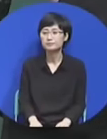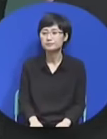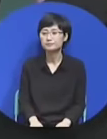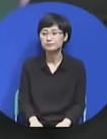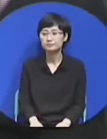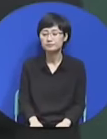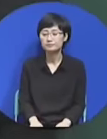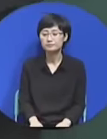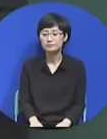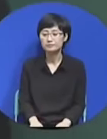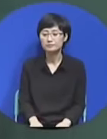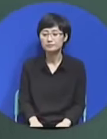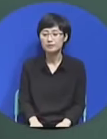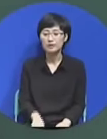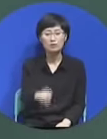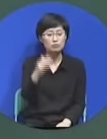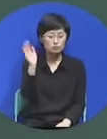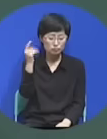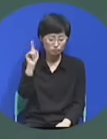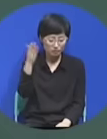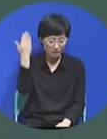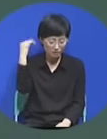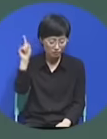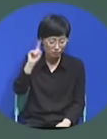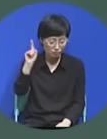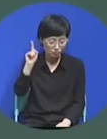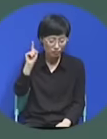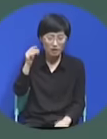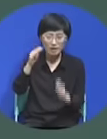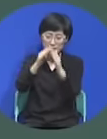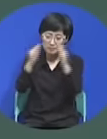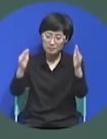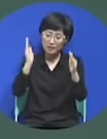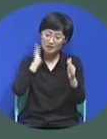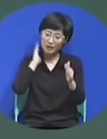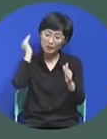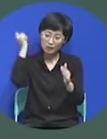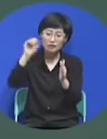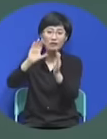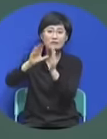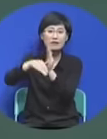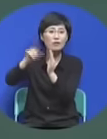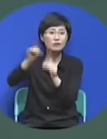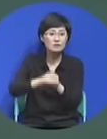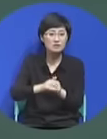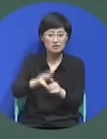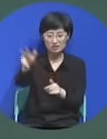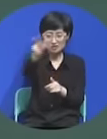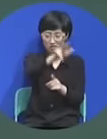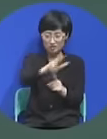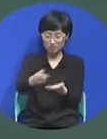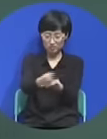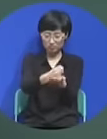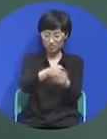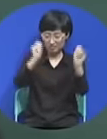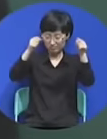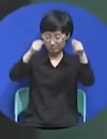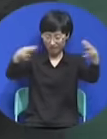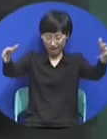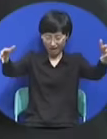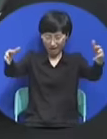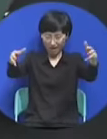他们专门去靠近那些政界还有经济界的成功人士。 그래가지고 뭐 이런 말 안 했으면 어느 대통령도 우리나라에 큰 구태했잖아요. 전체 다 모여가지고.